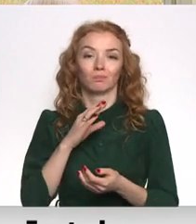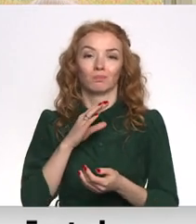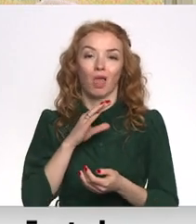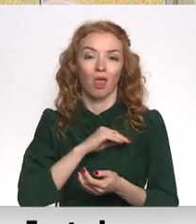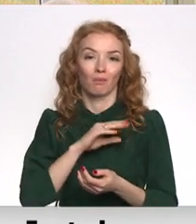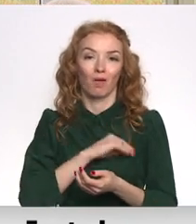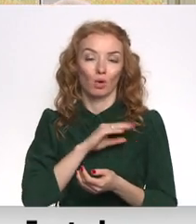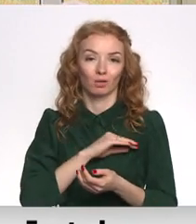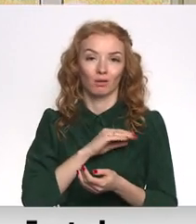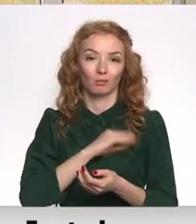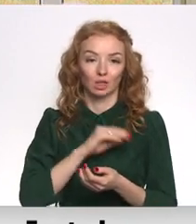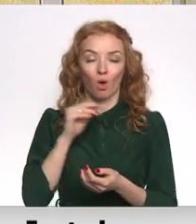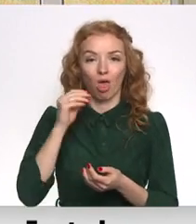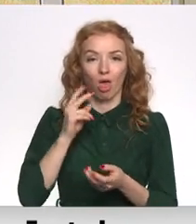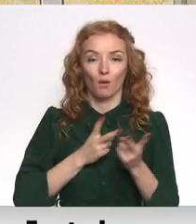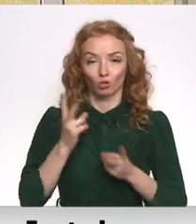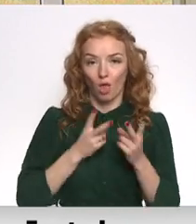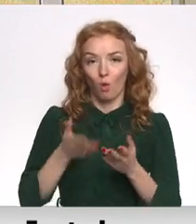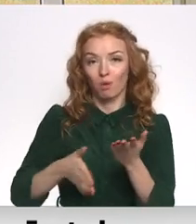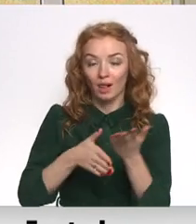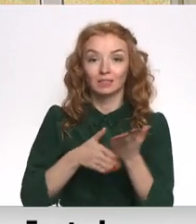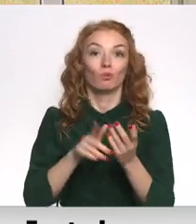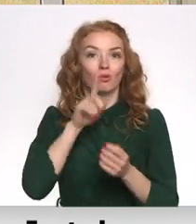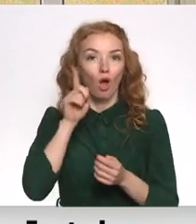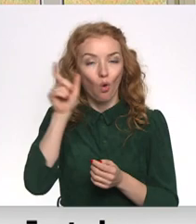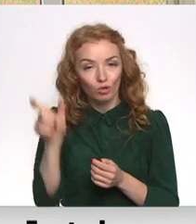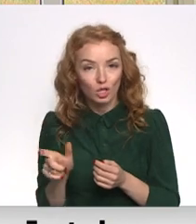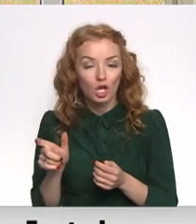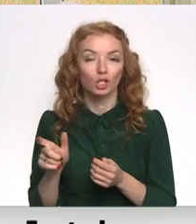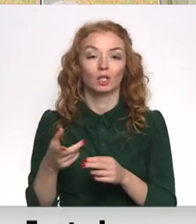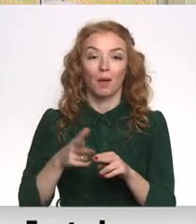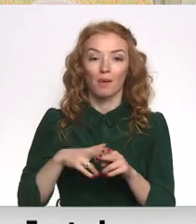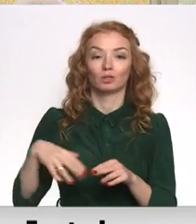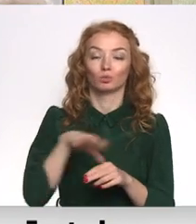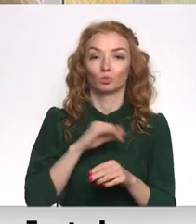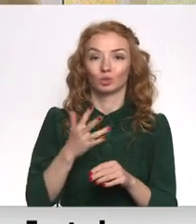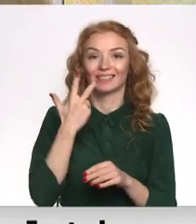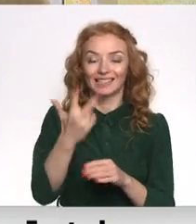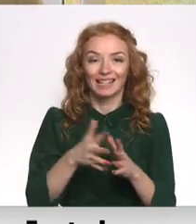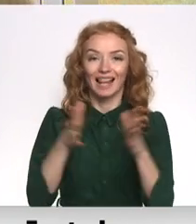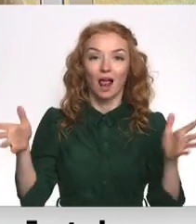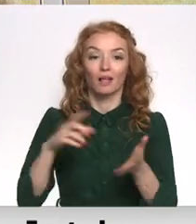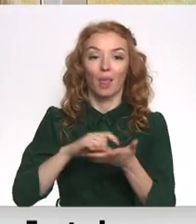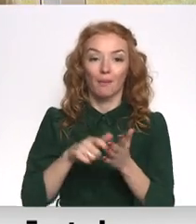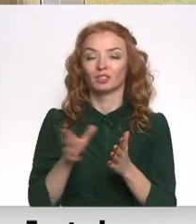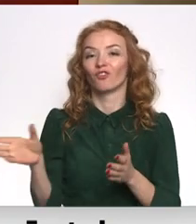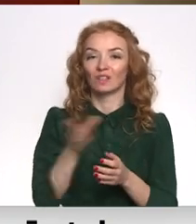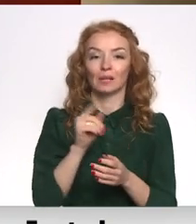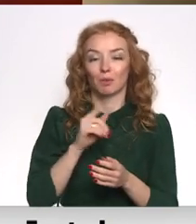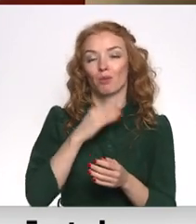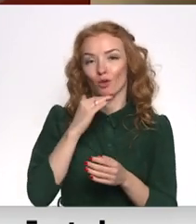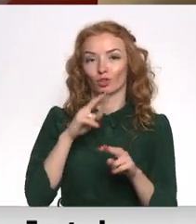arī praktisku, jaunieši. Un tādēļ mums beidzot būs trīs lielas telpas, kur visiem pietiks vietas